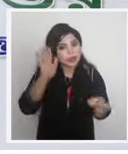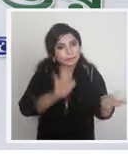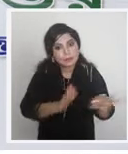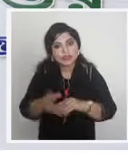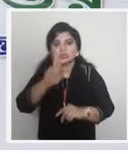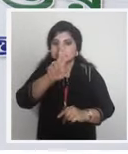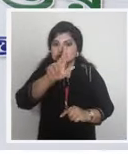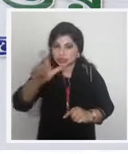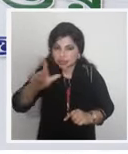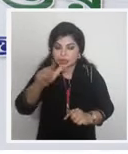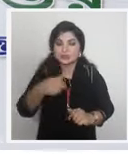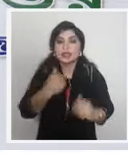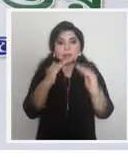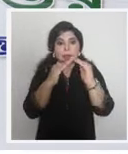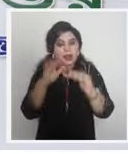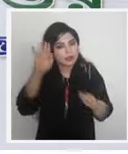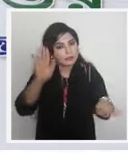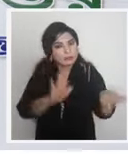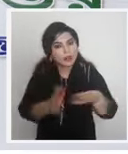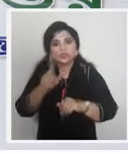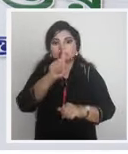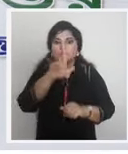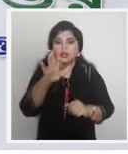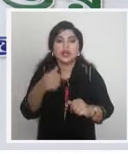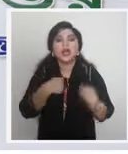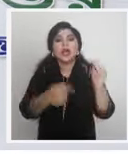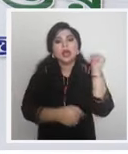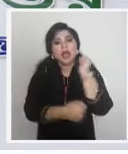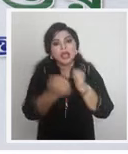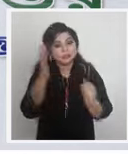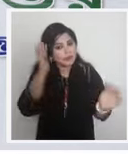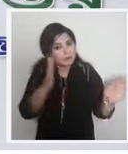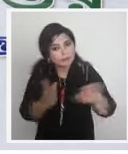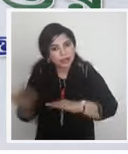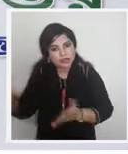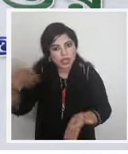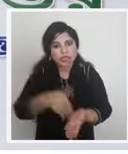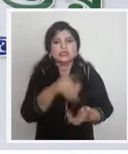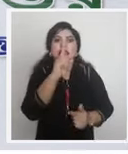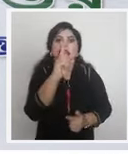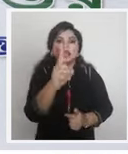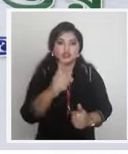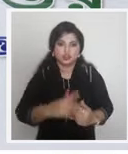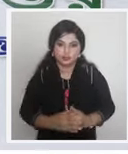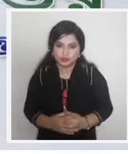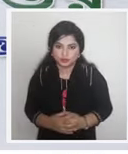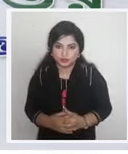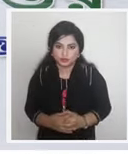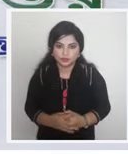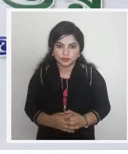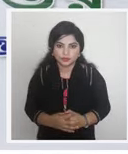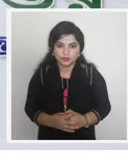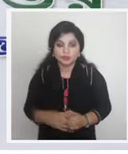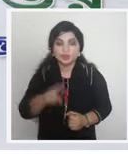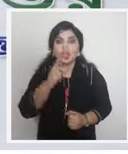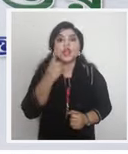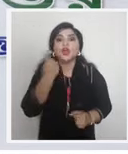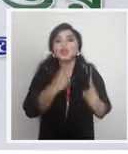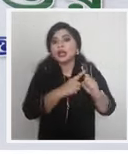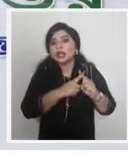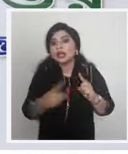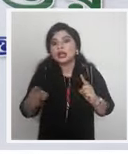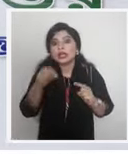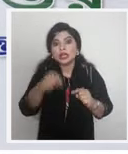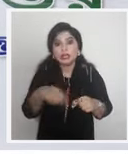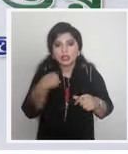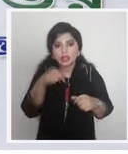এবং রংপুর বিভাগে 1 জন। হাসপাতালে মৃত্যুবরণ করেছেন 27 জন, বাড়িতে 15 জন এবং মৃত অবস্থায়